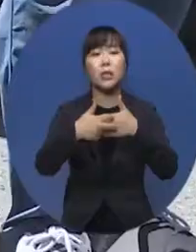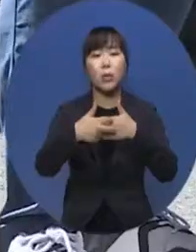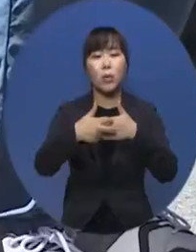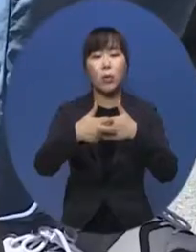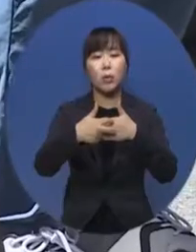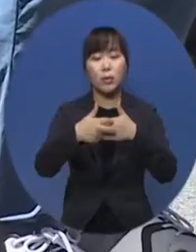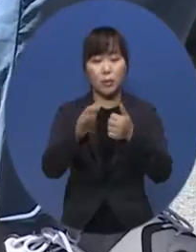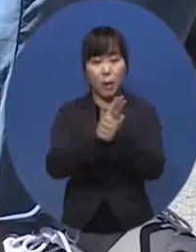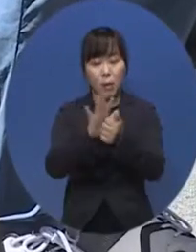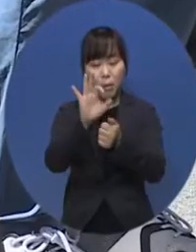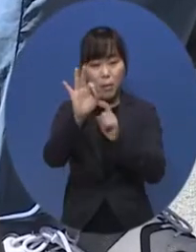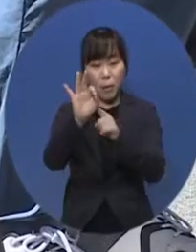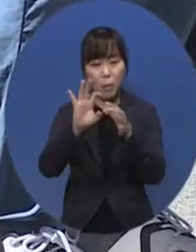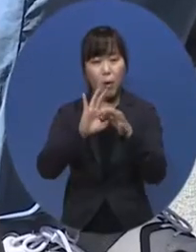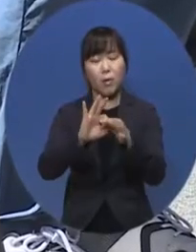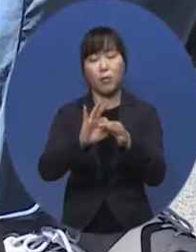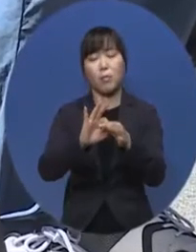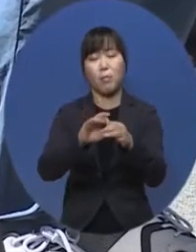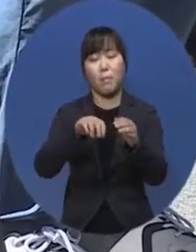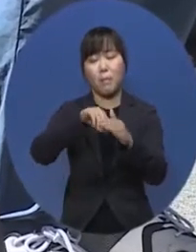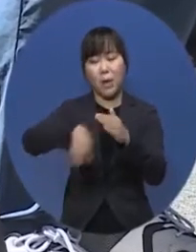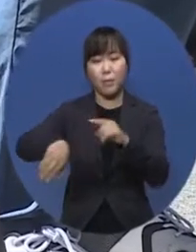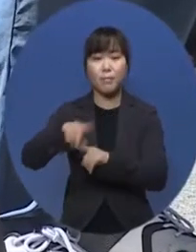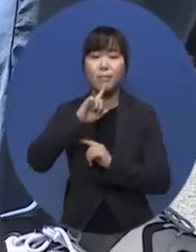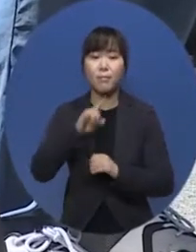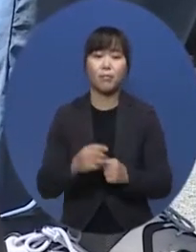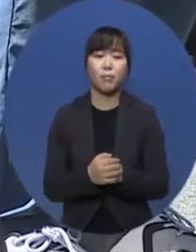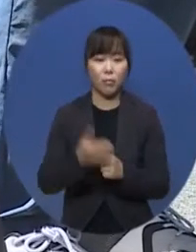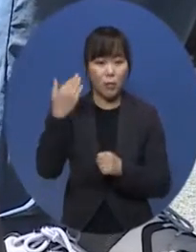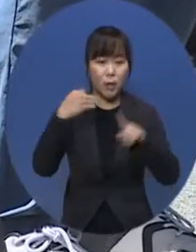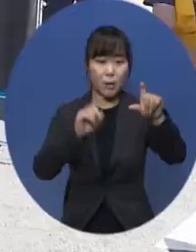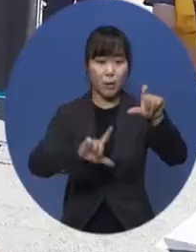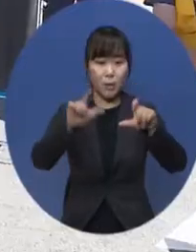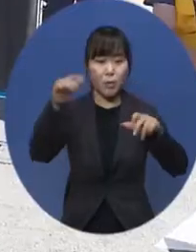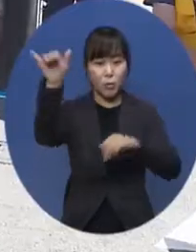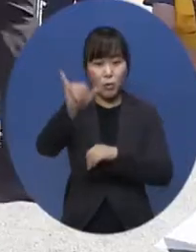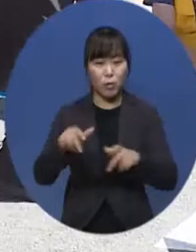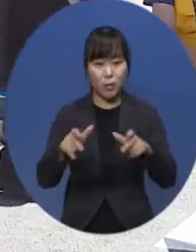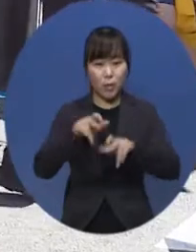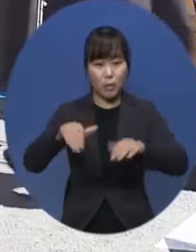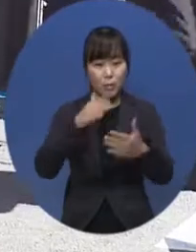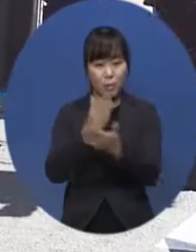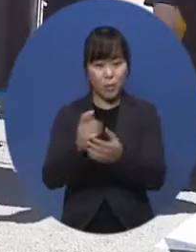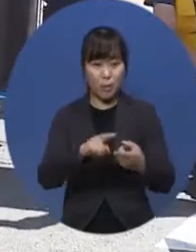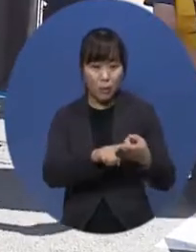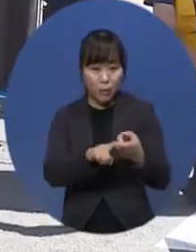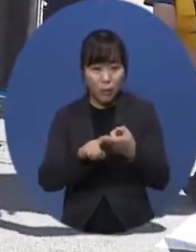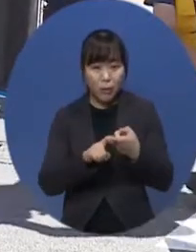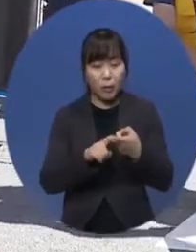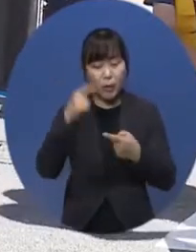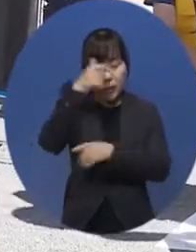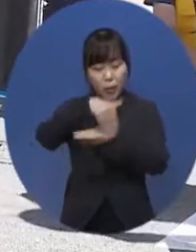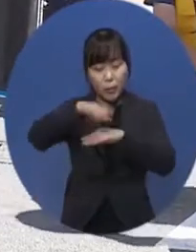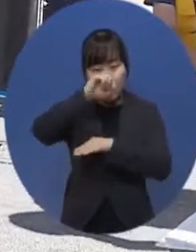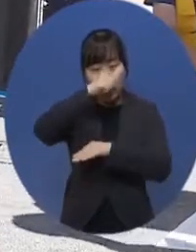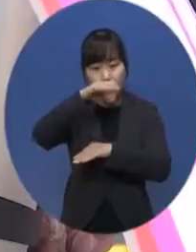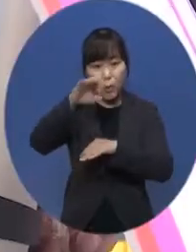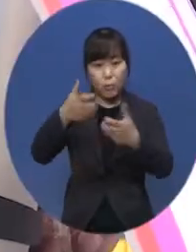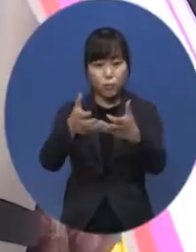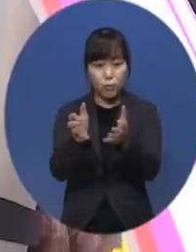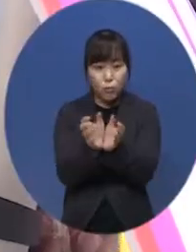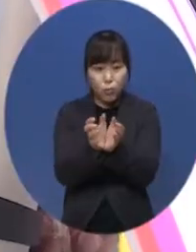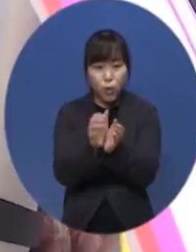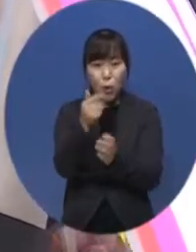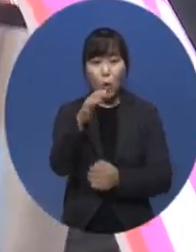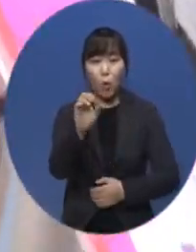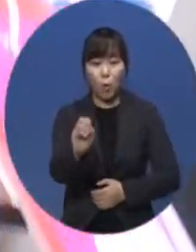제외된 것입니다. 지난 15일 전국 장애인 차별철폐연대는 기획재정부 홍남기 장관의